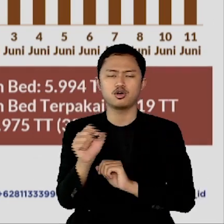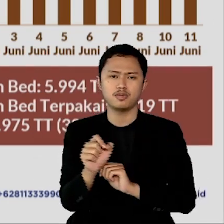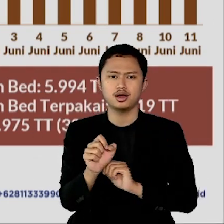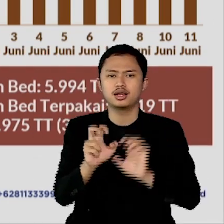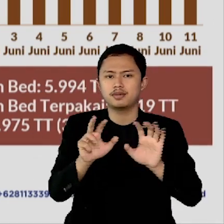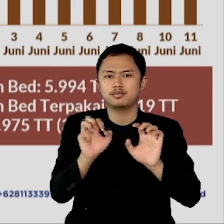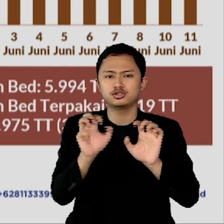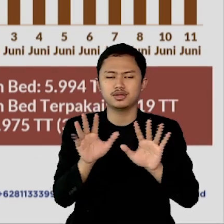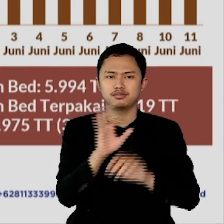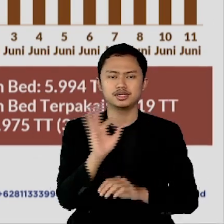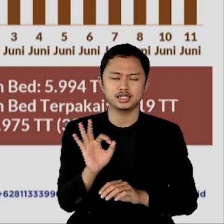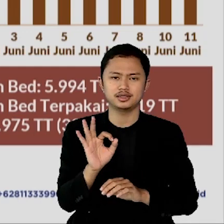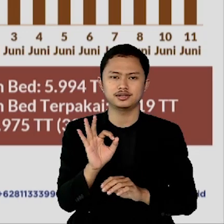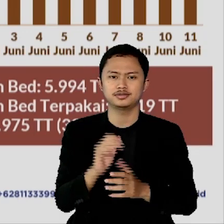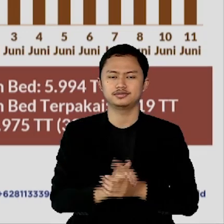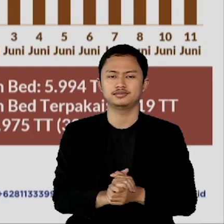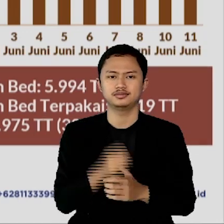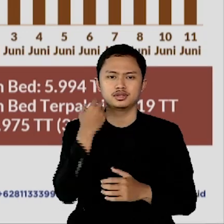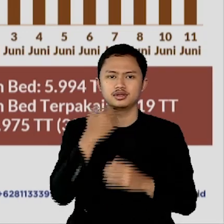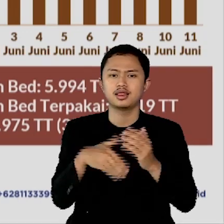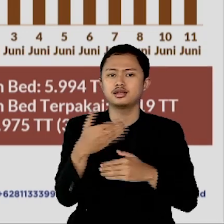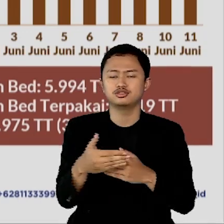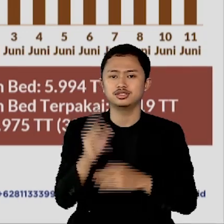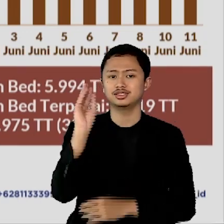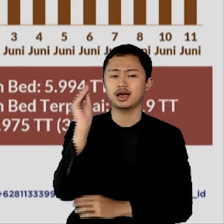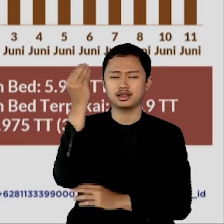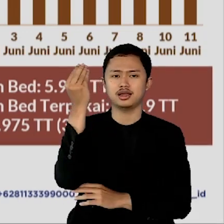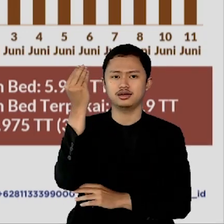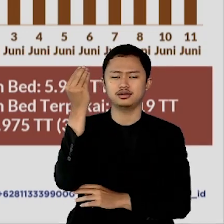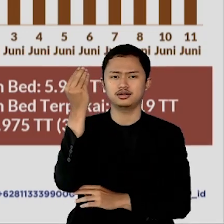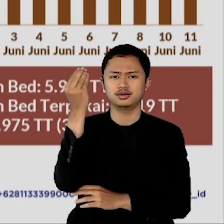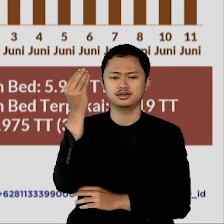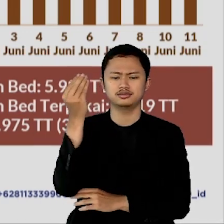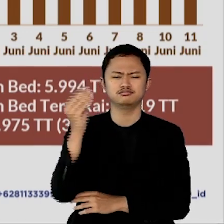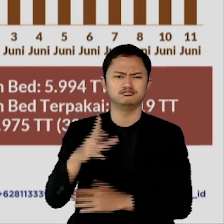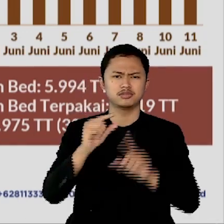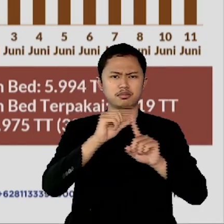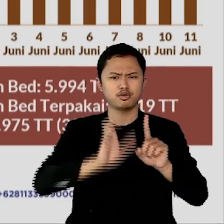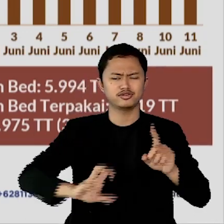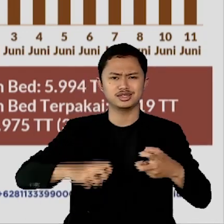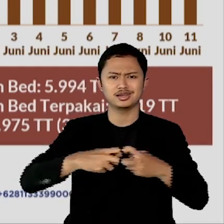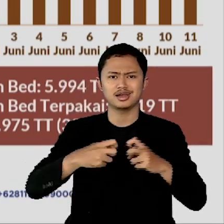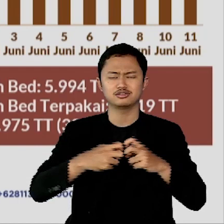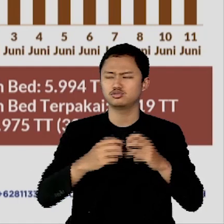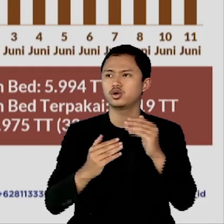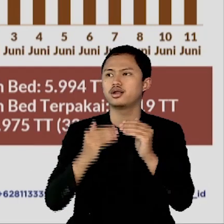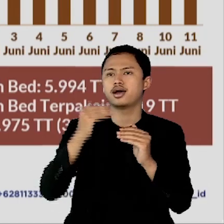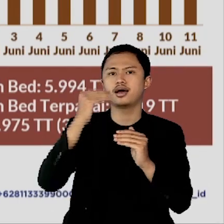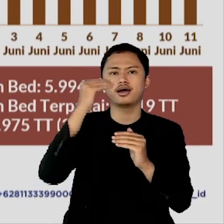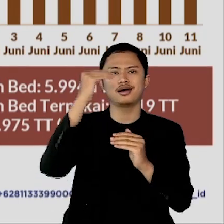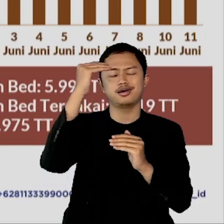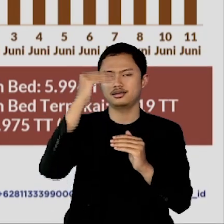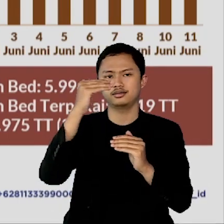koma 89 persen selanjutnya DKI Jakarta menjadi provinsi dengan kenaikan kasus yang paling